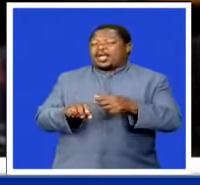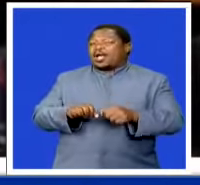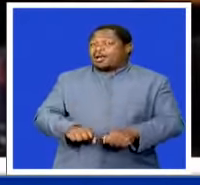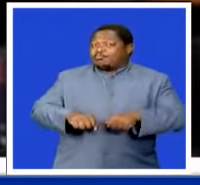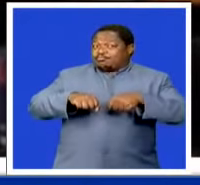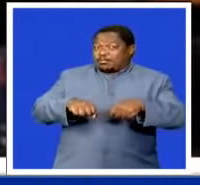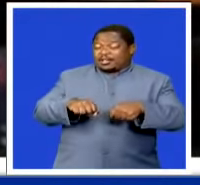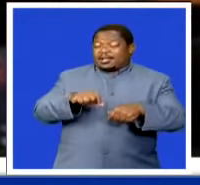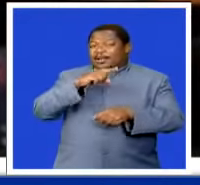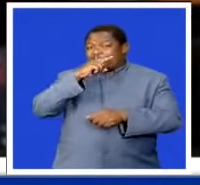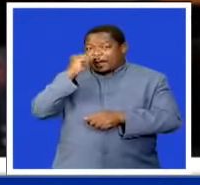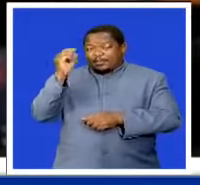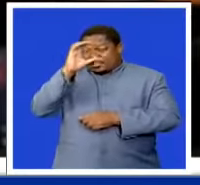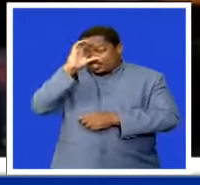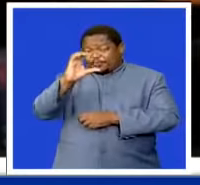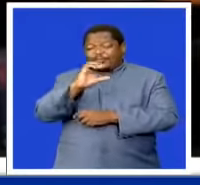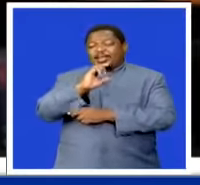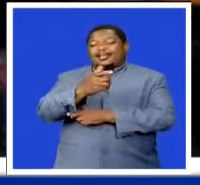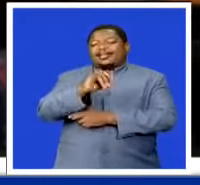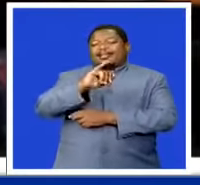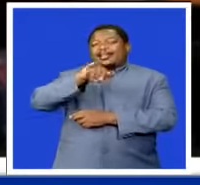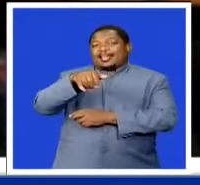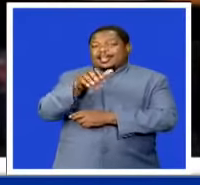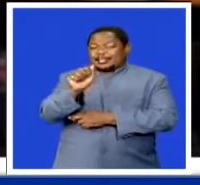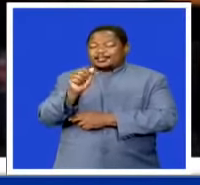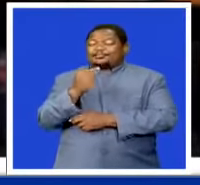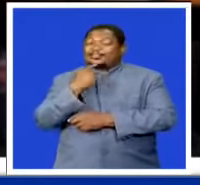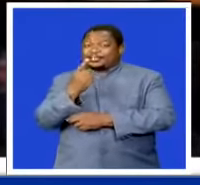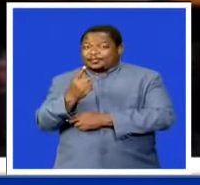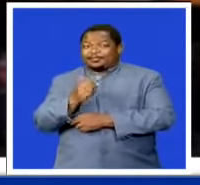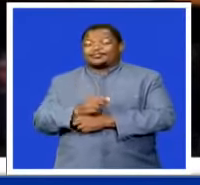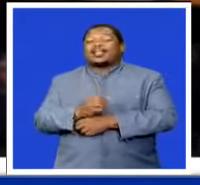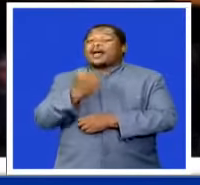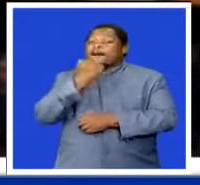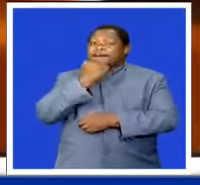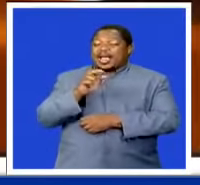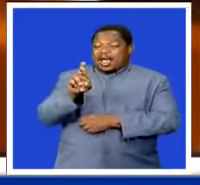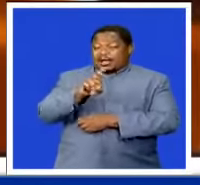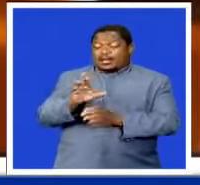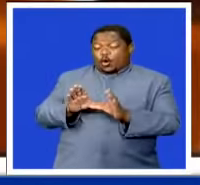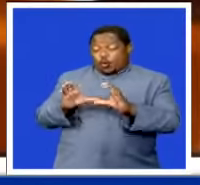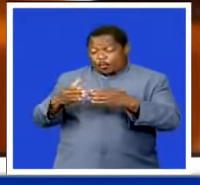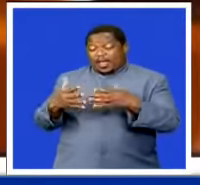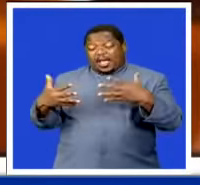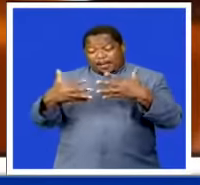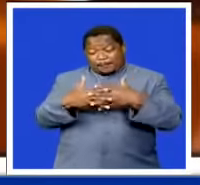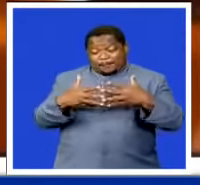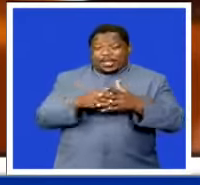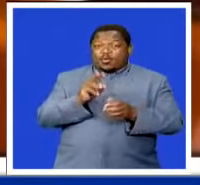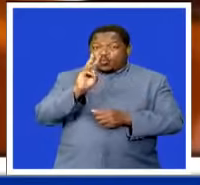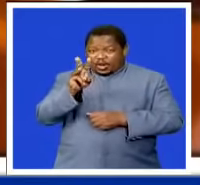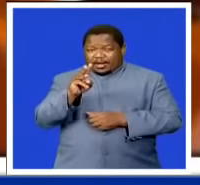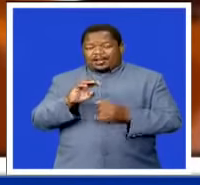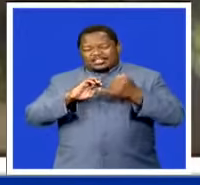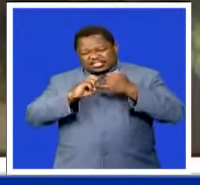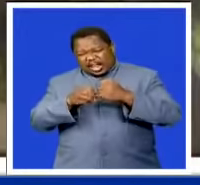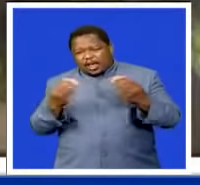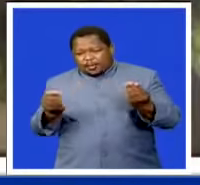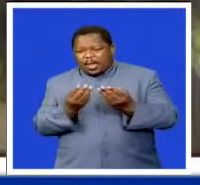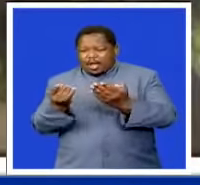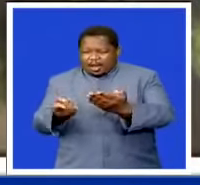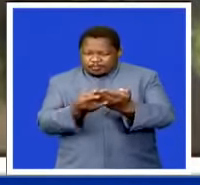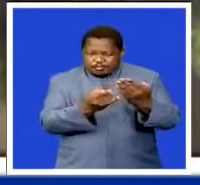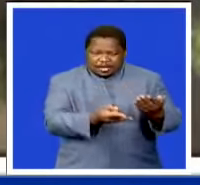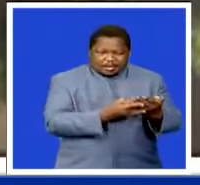ukuthi bangabasita njani bantfu balesifundza ukuthi bangendeli phansi live nokuvulwa kuthengiswa kwetshwala.